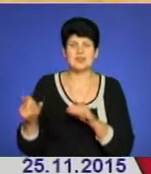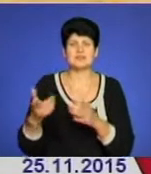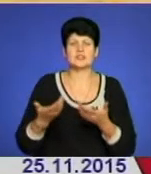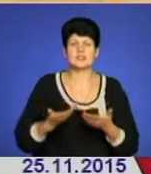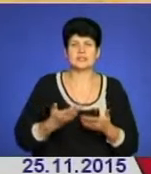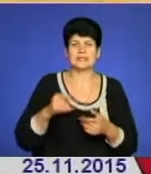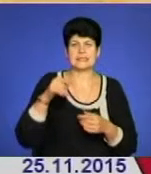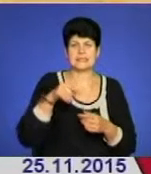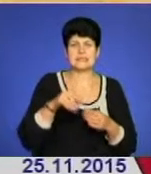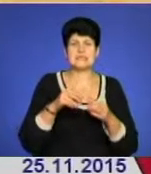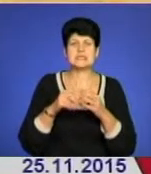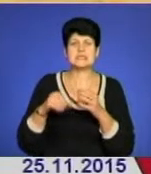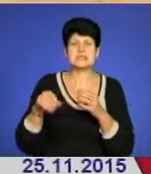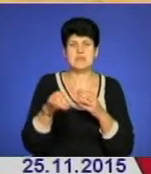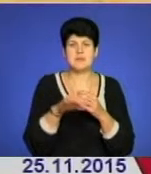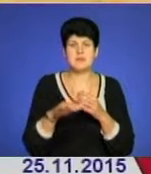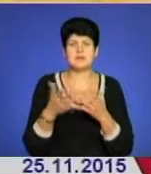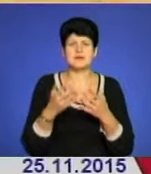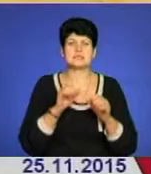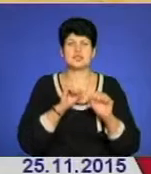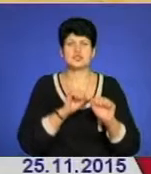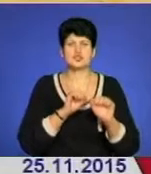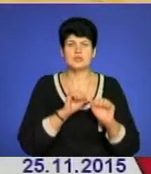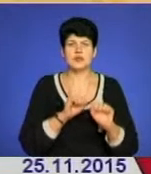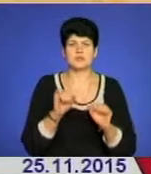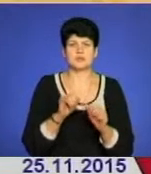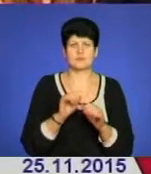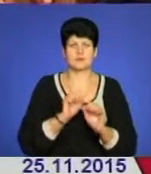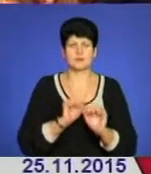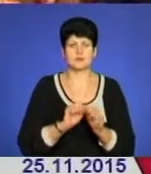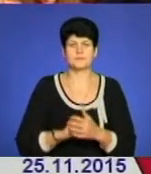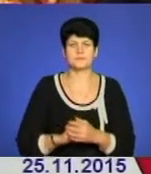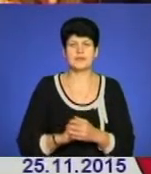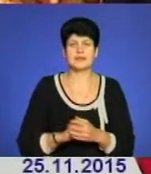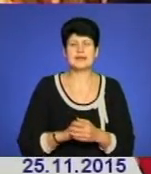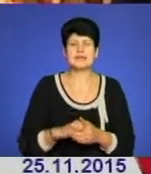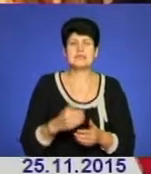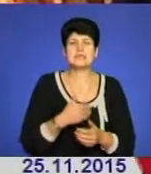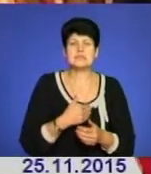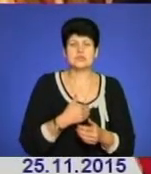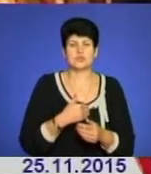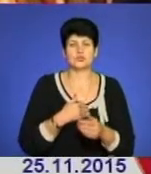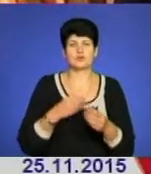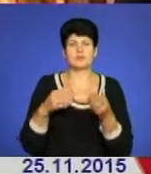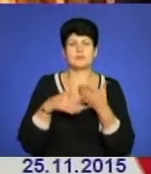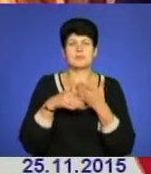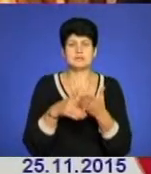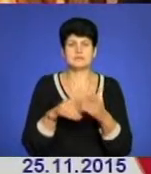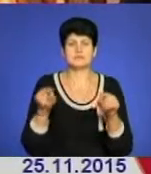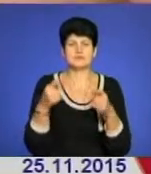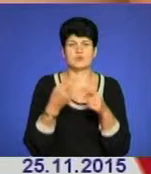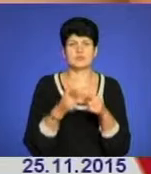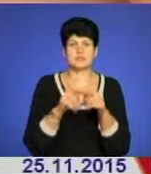жили на цій землі, які її захищали, які її боронили. Ініціатором та меценатом створення одного з